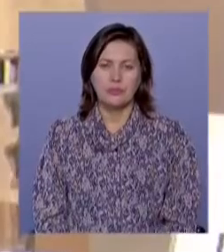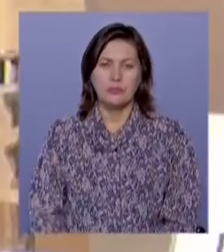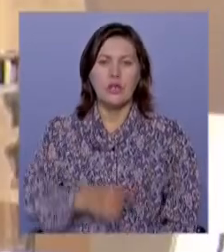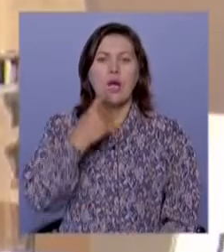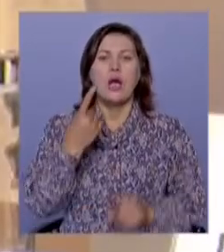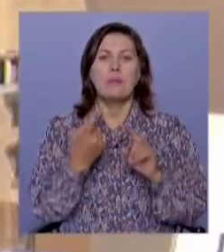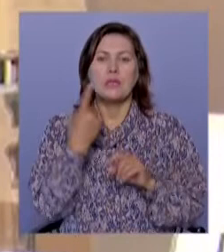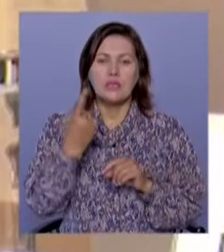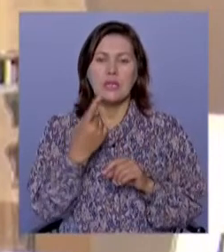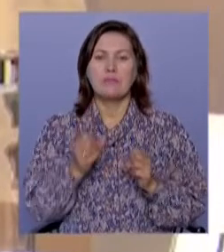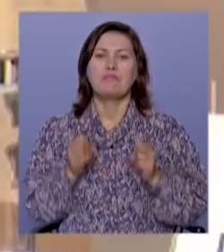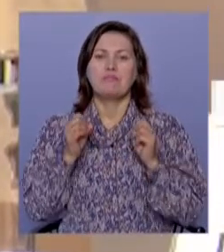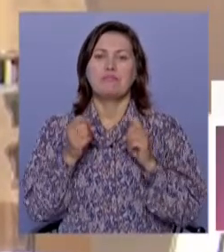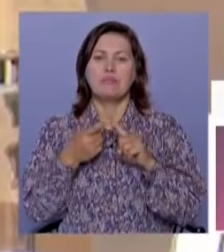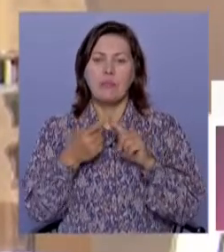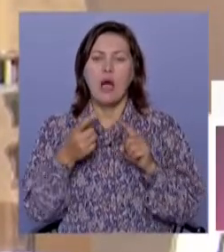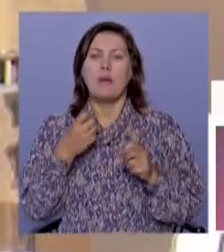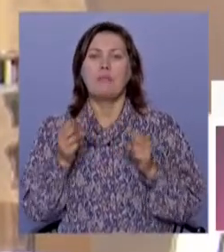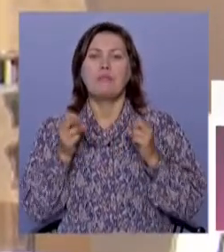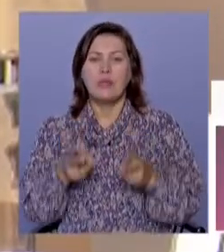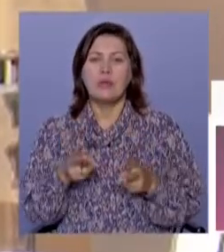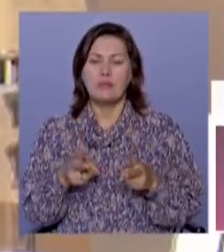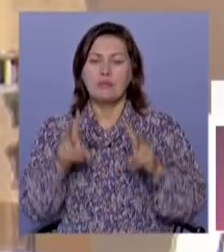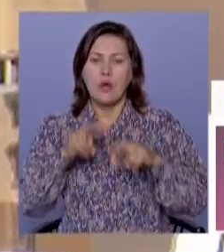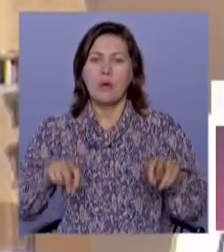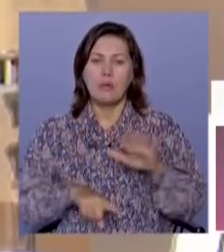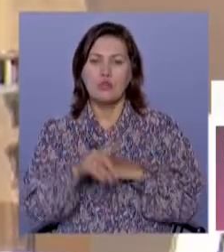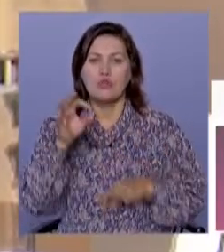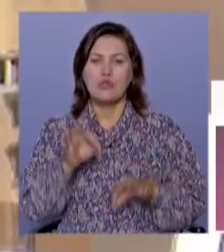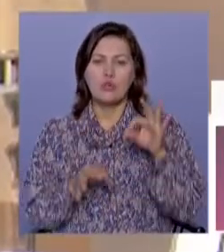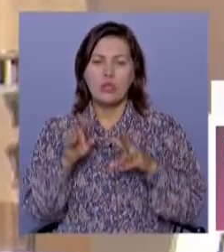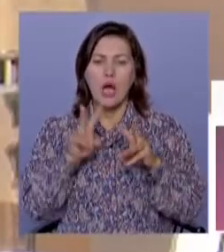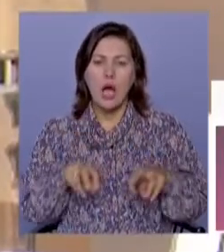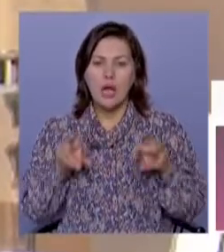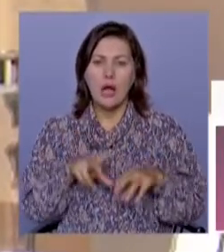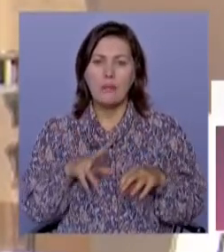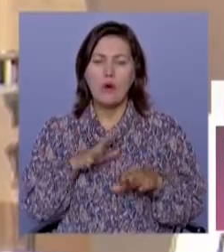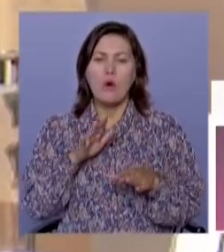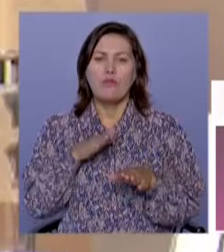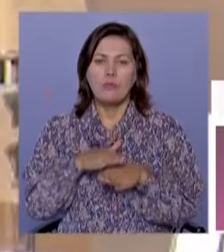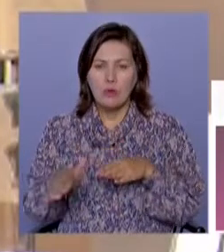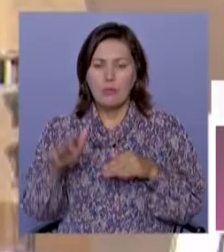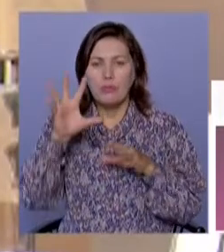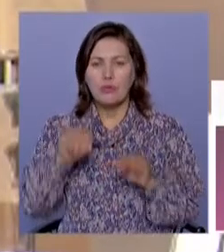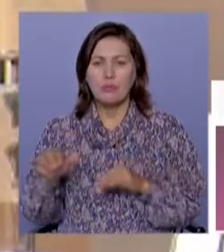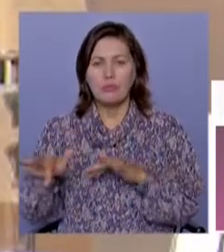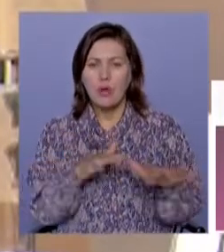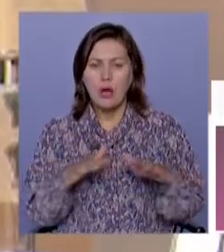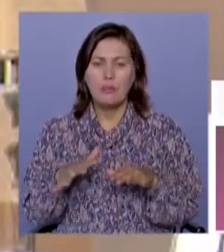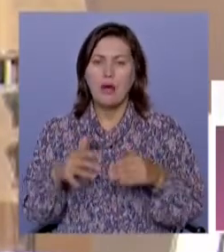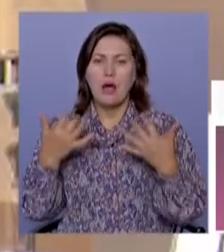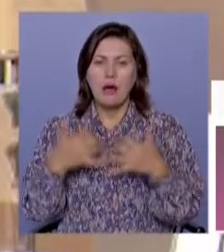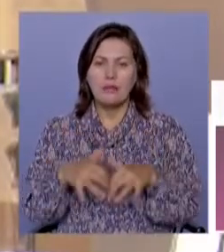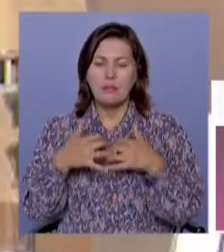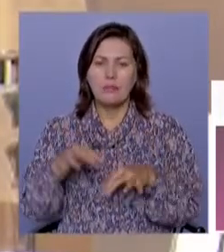Біріншіден, қылмыстық тергеу мен тергеуден бастап, сотта қарап, үкімнің орындалуына дейін бүкіл процесті автоматты түрде